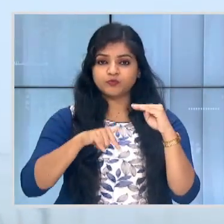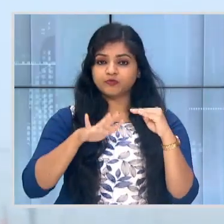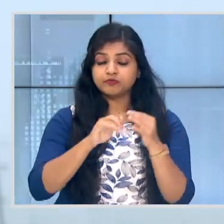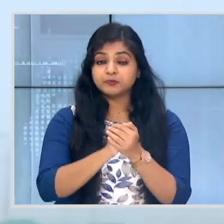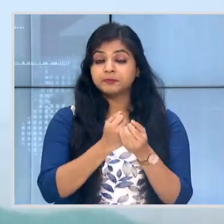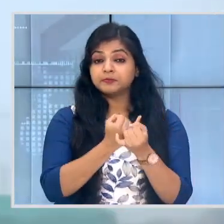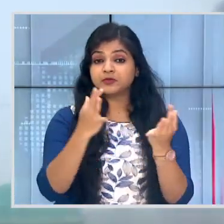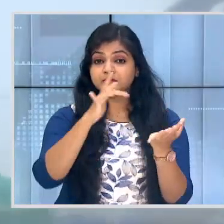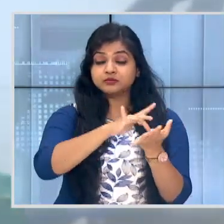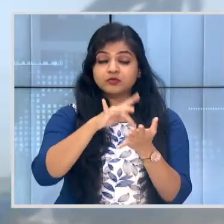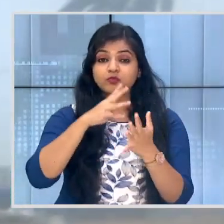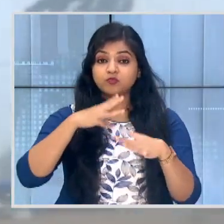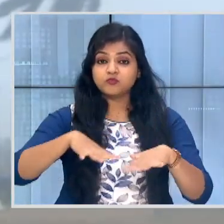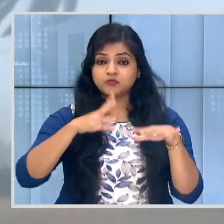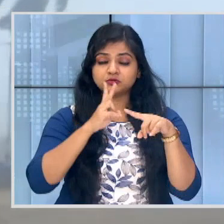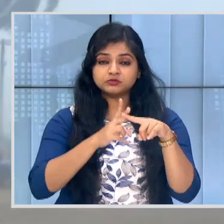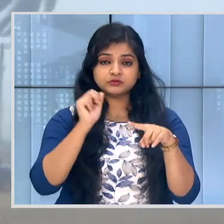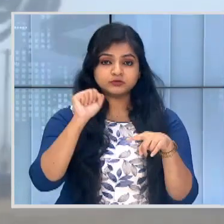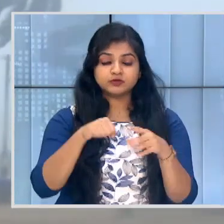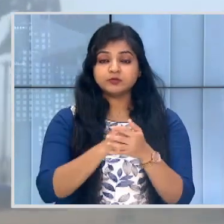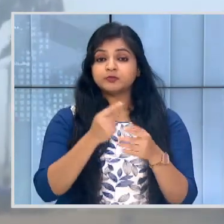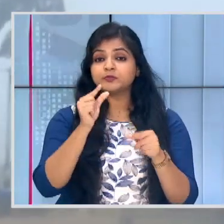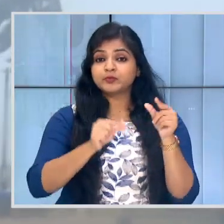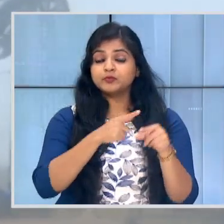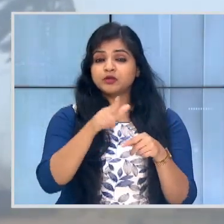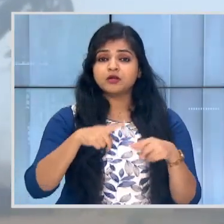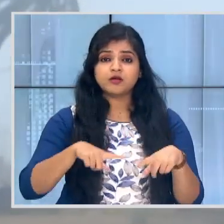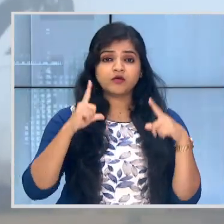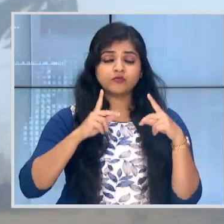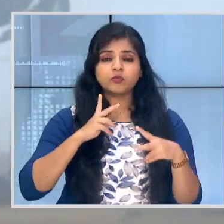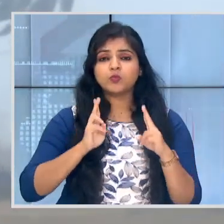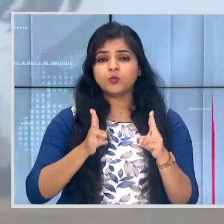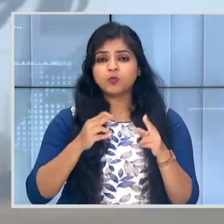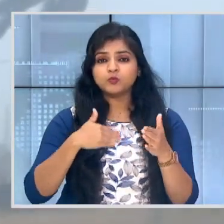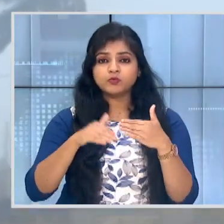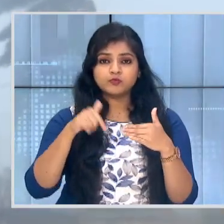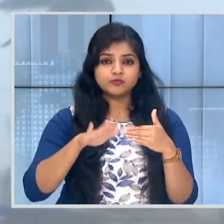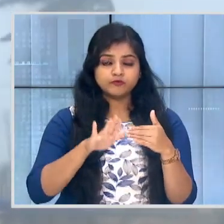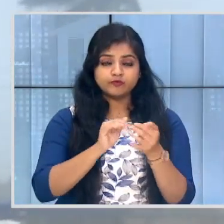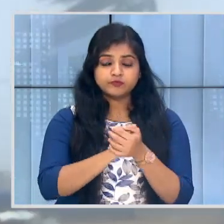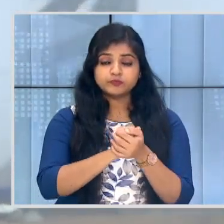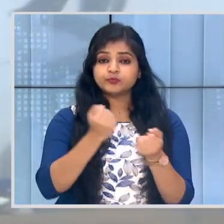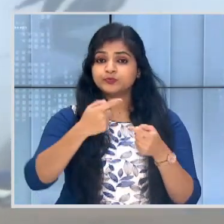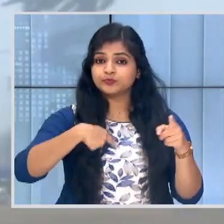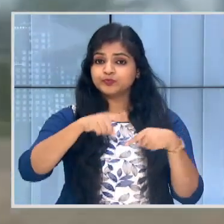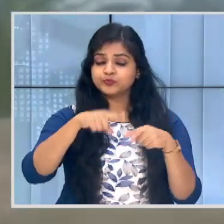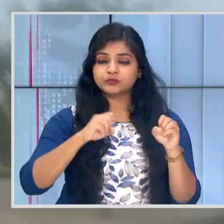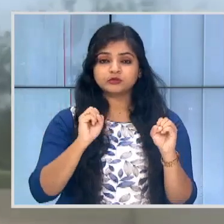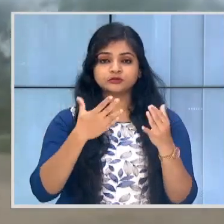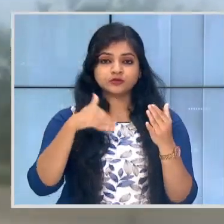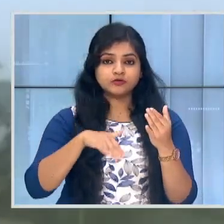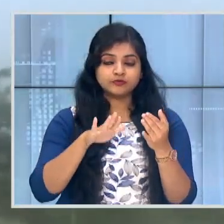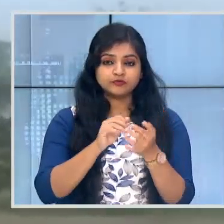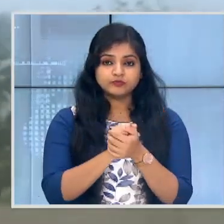പലയിടങ്ങളിലും വെള്ളക്കെട്ട് രൂക്ഷമാണ്. പക്ഷേ എന്നാലും ജനജീവിതം ഏറെക്കുറെ സാധാരണ നിലയിലേക്ക് വരുന്നുവെന്ന് വേണമെങ്കിൽ നമുക്ക് പറയാം. കാരണം വാഹനങ്ങളെല്ലാം തന്നെ ഓടിച്ചു